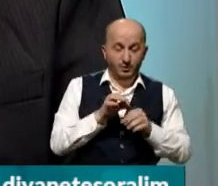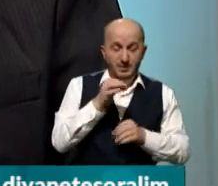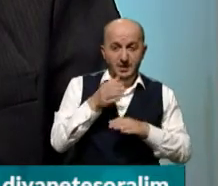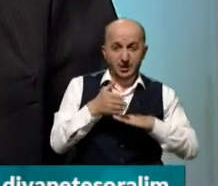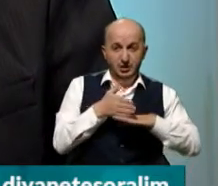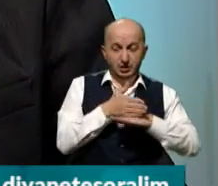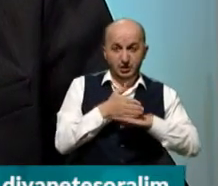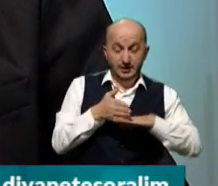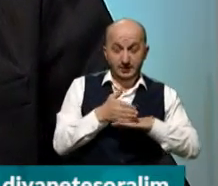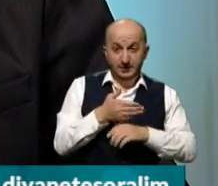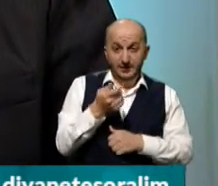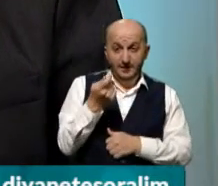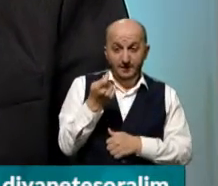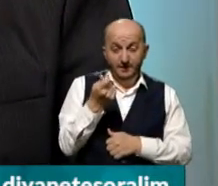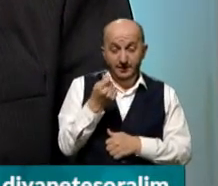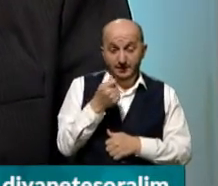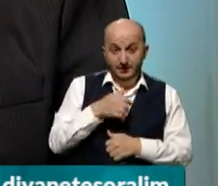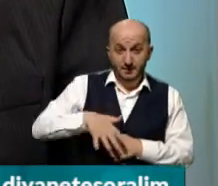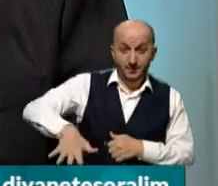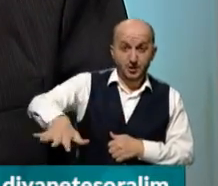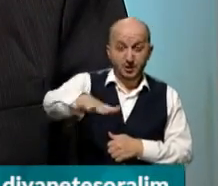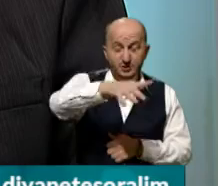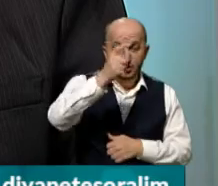eşyanın fiyatını piyasa şartları belirler.